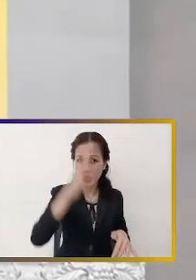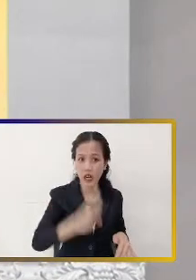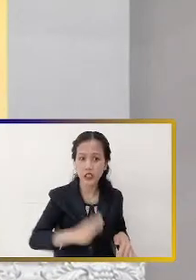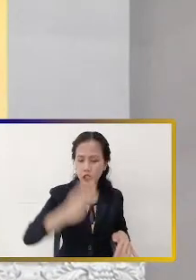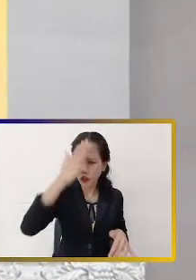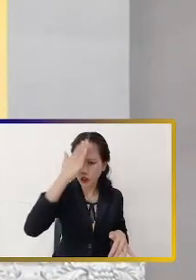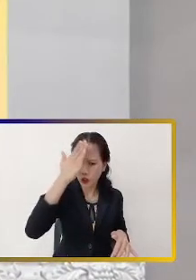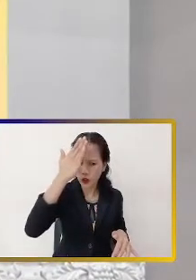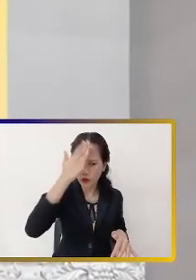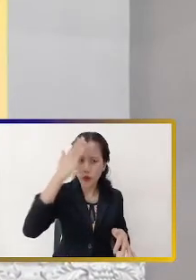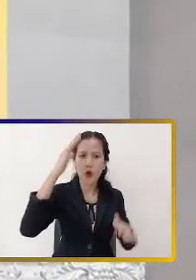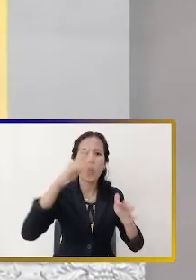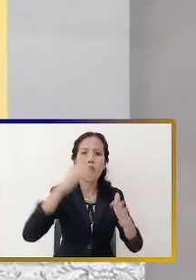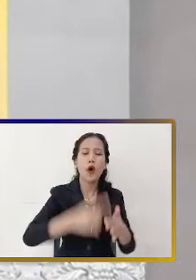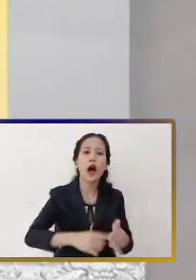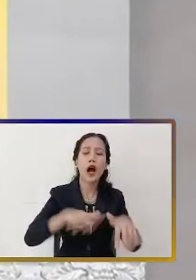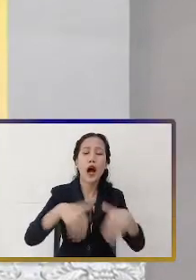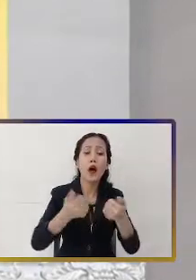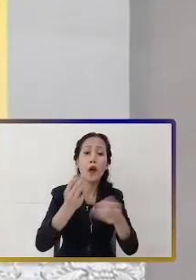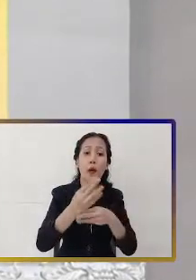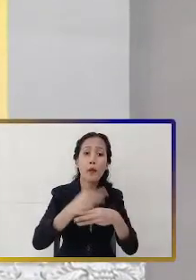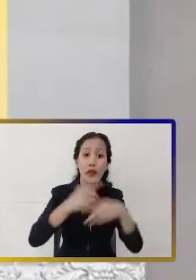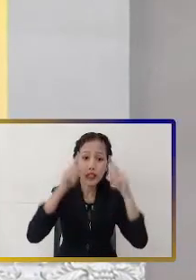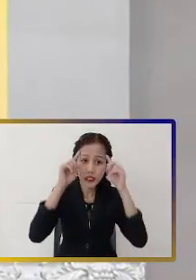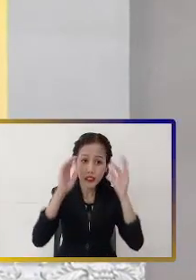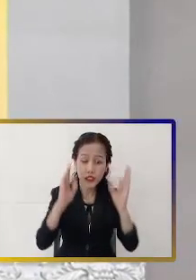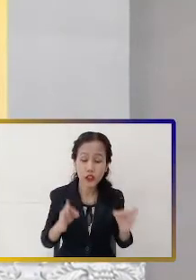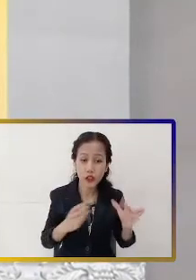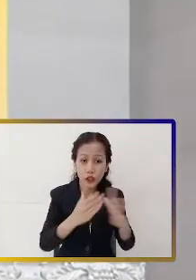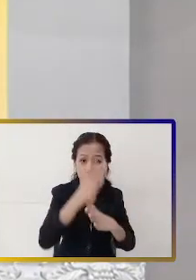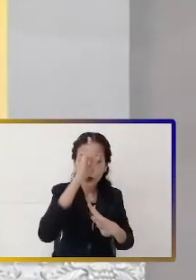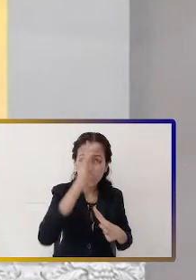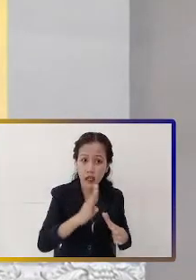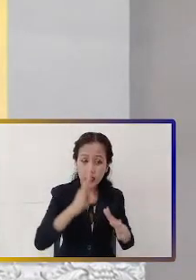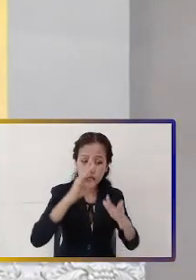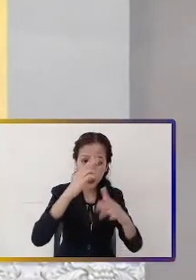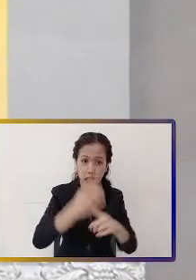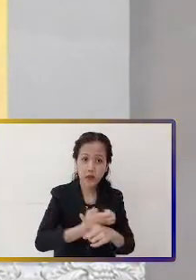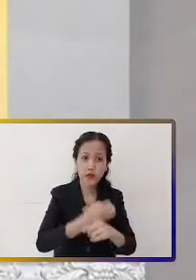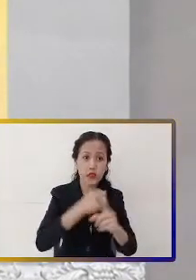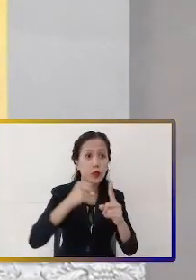ka maggumawa ng decision sa bawat pagkakataon, I promise you,